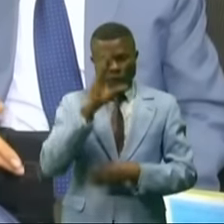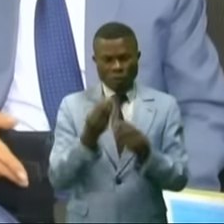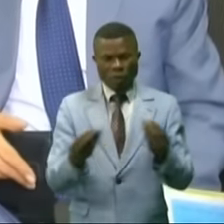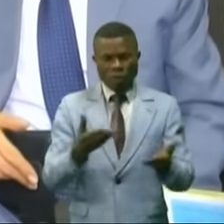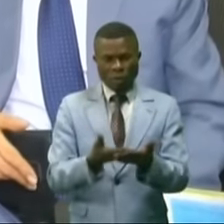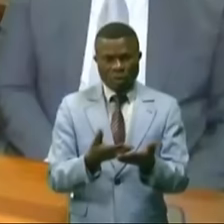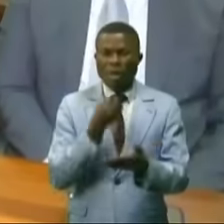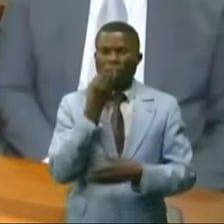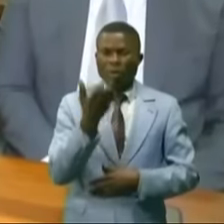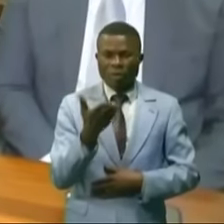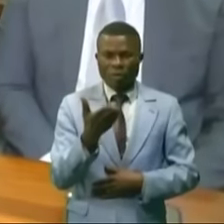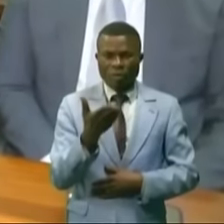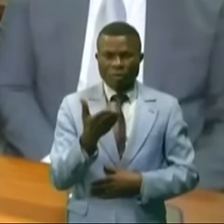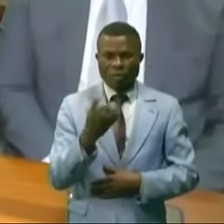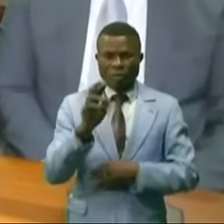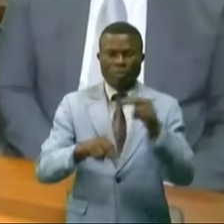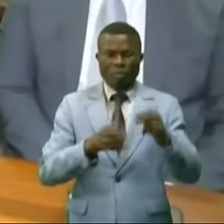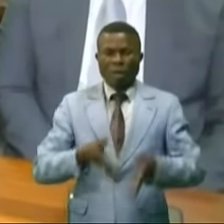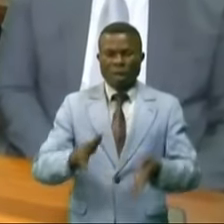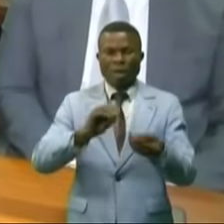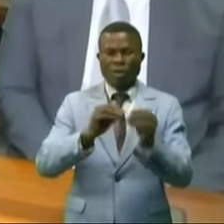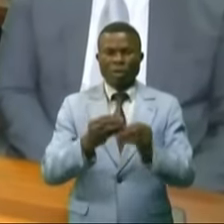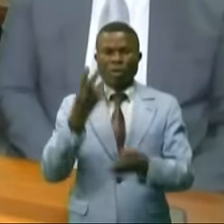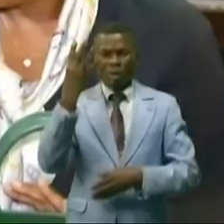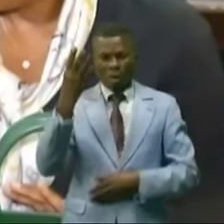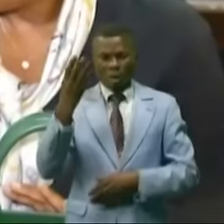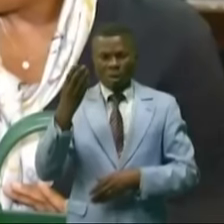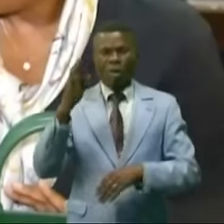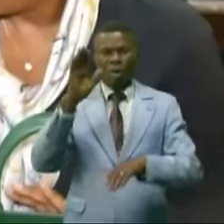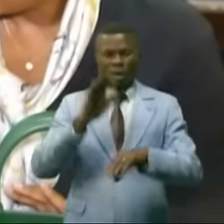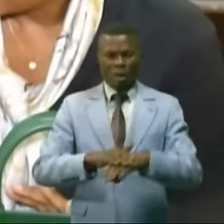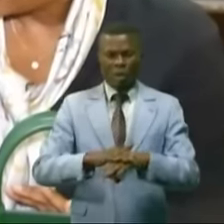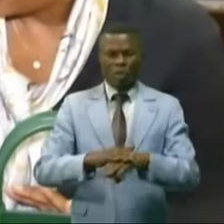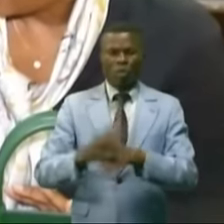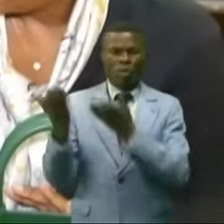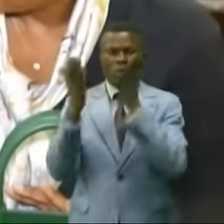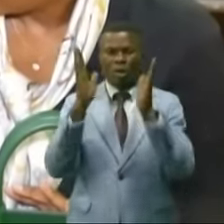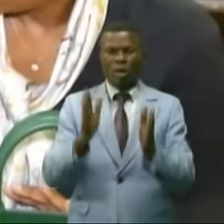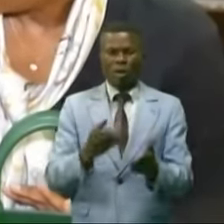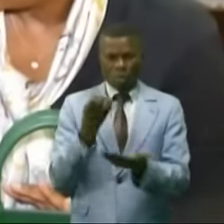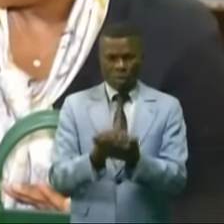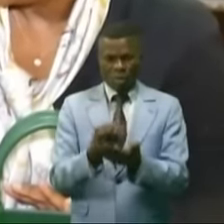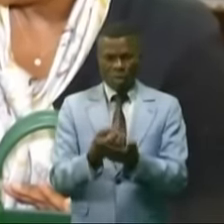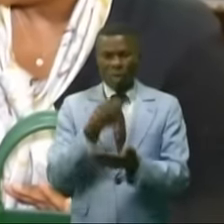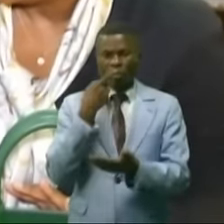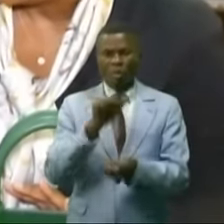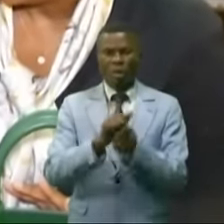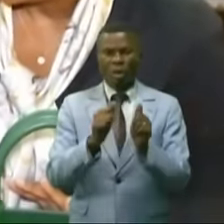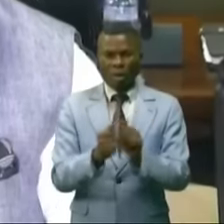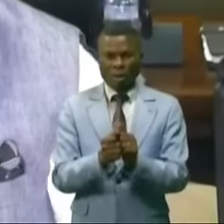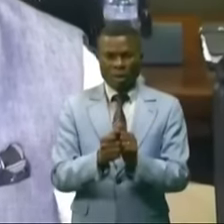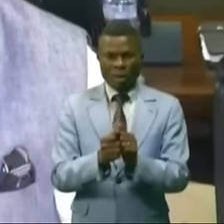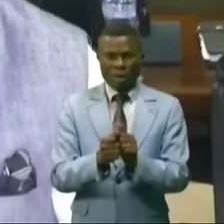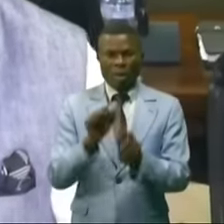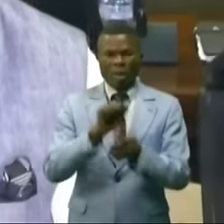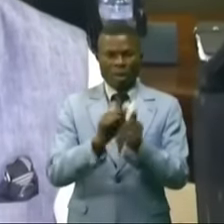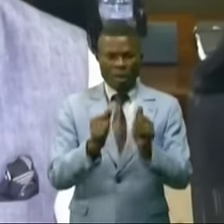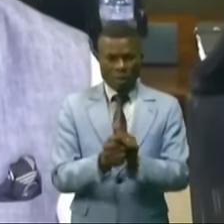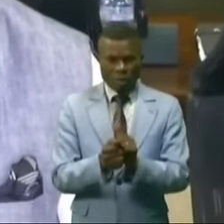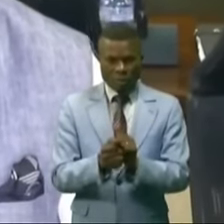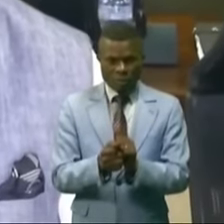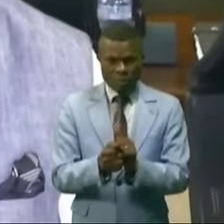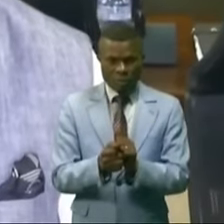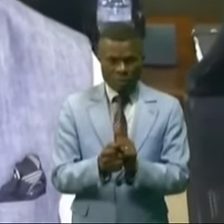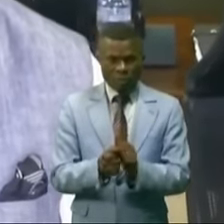par exemple, la nationale numéro 4 préoccupe les opérateurs économiques. Nous avons parlé de la problématique récurrente de la